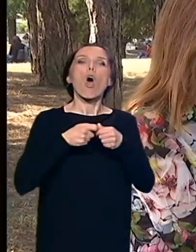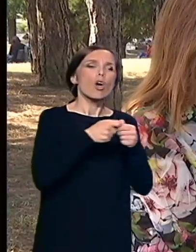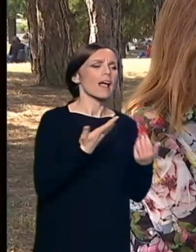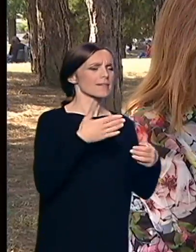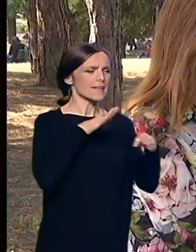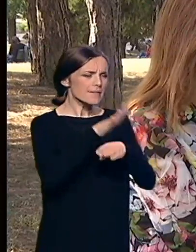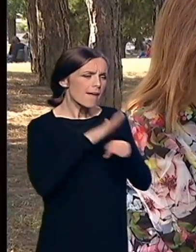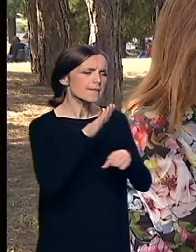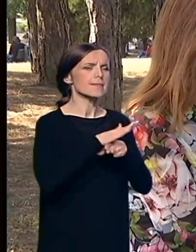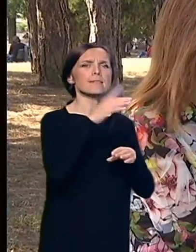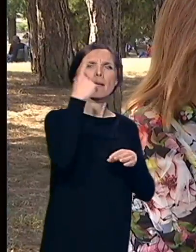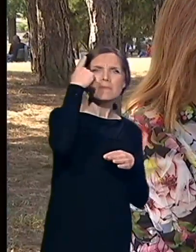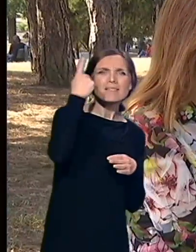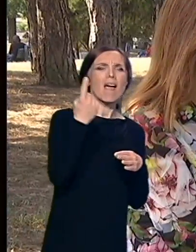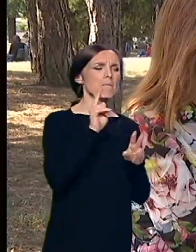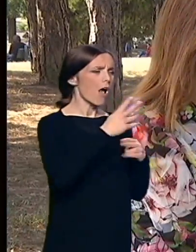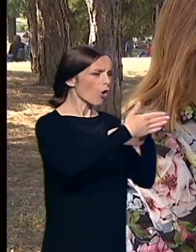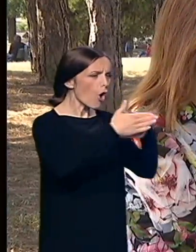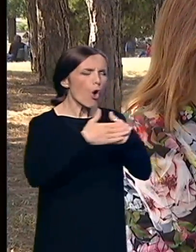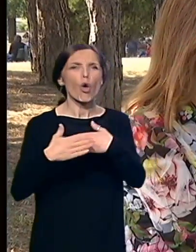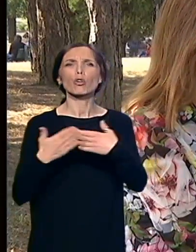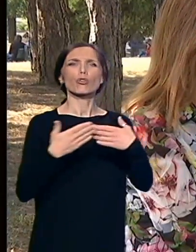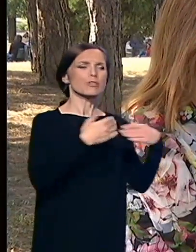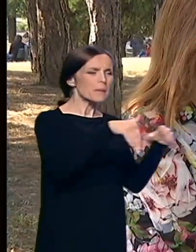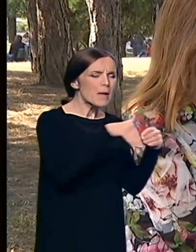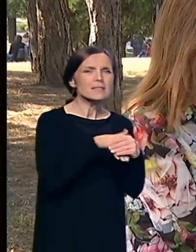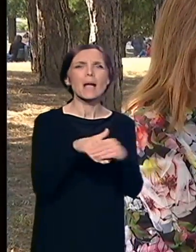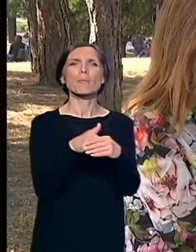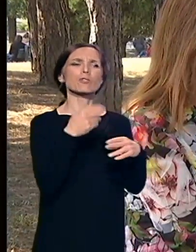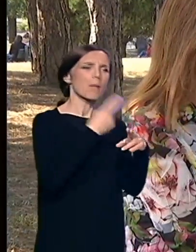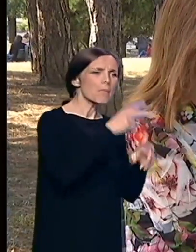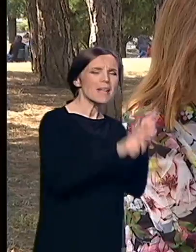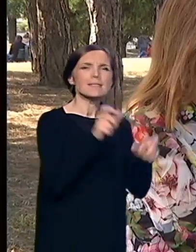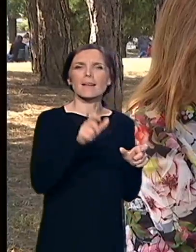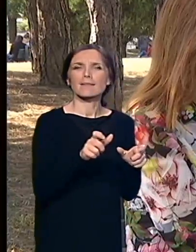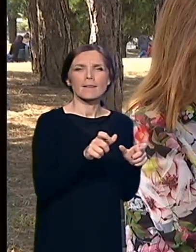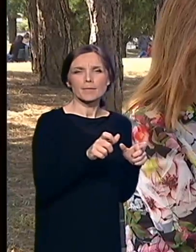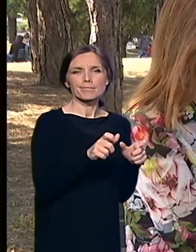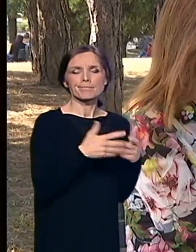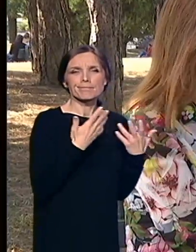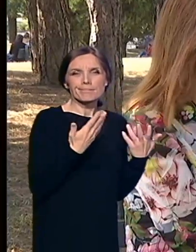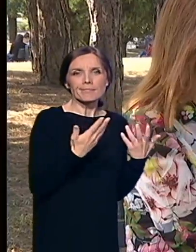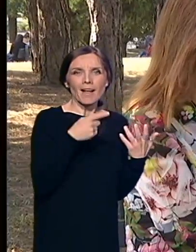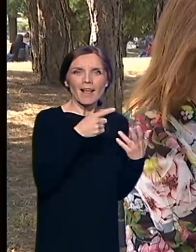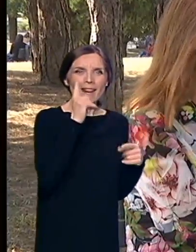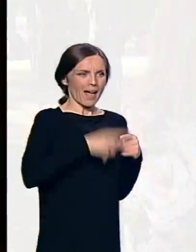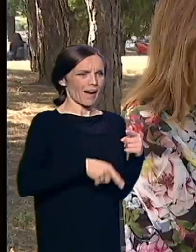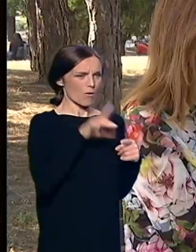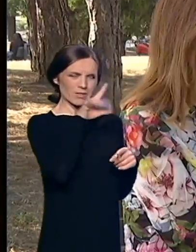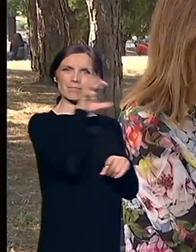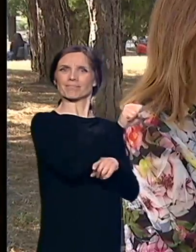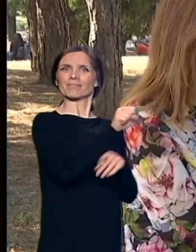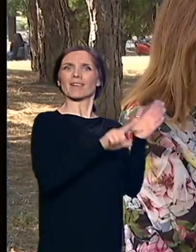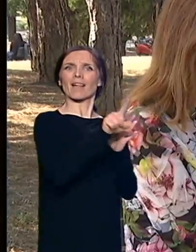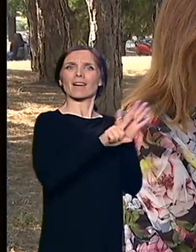u znanju, u odnosu prema ljudima, u odnosu prema zaposlenima, u odnosu prema pacijentima i to na kraju se vidi na rezultatima.